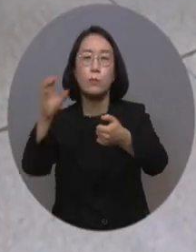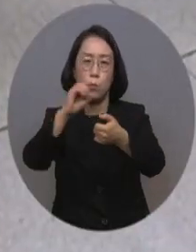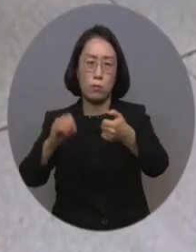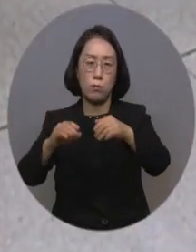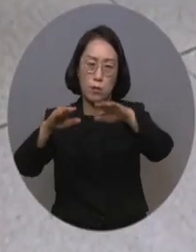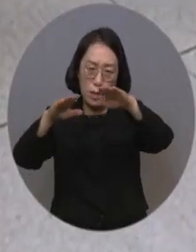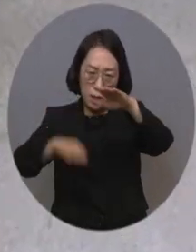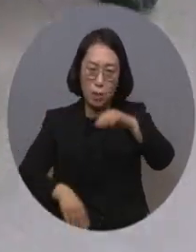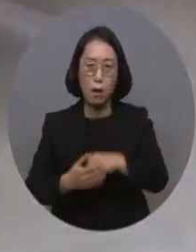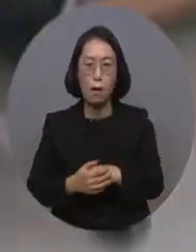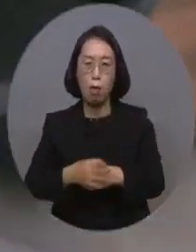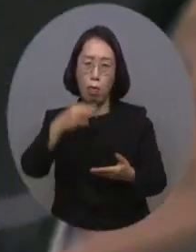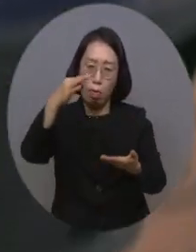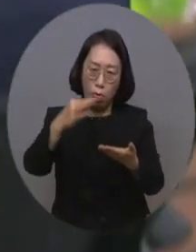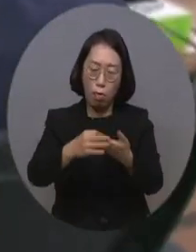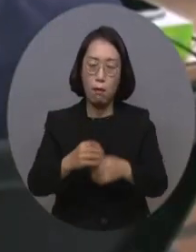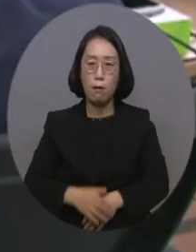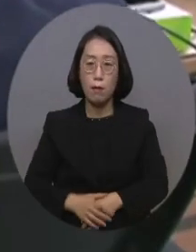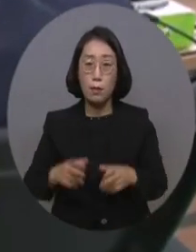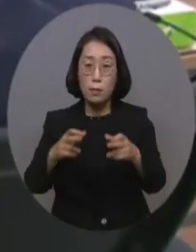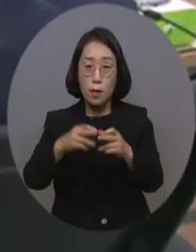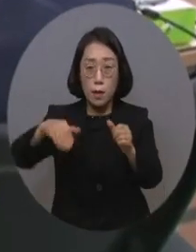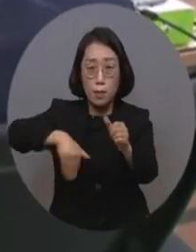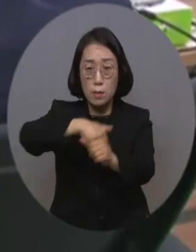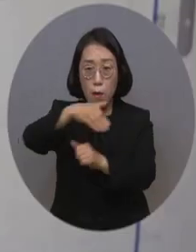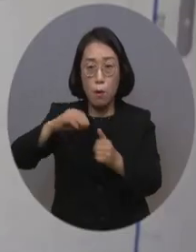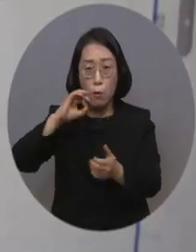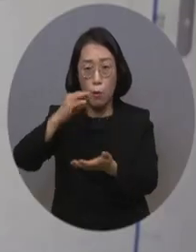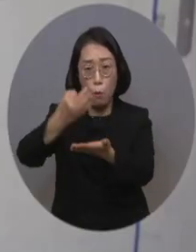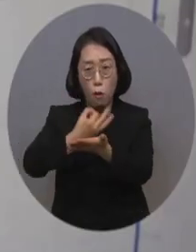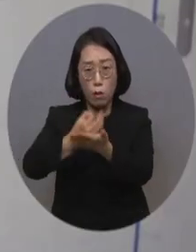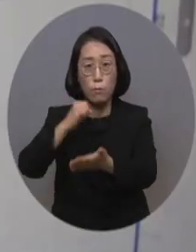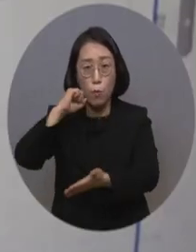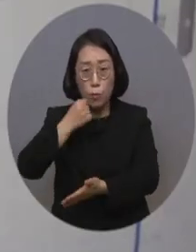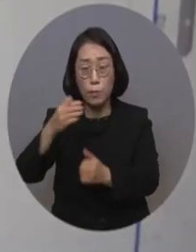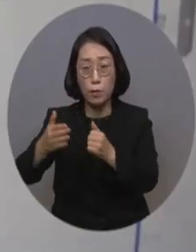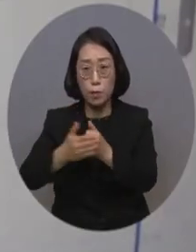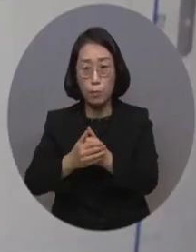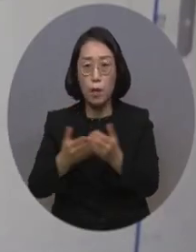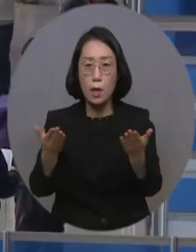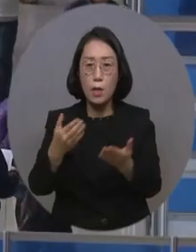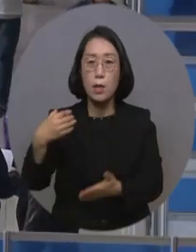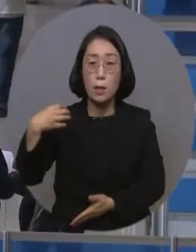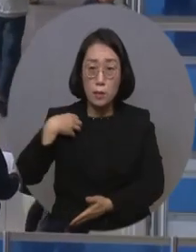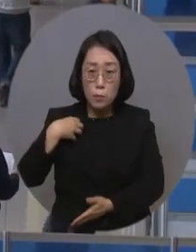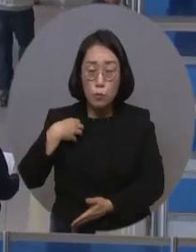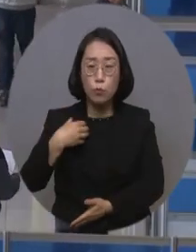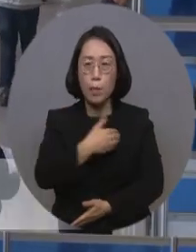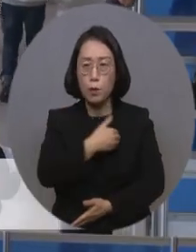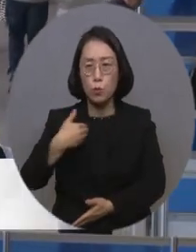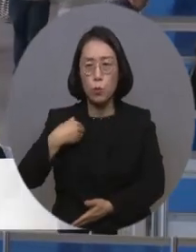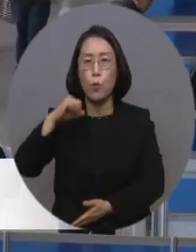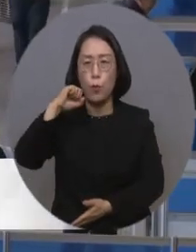결과가 나왔습니다. 장애인의 열악한 처우가 낮은 직무 만족도로 이어진다는 분석입니다.